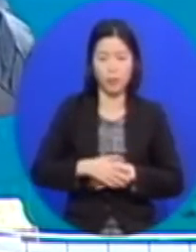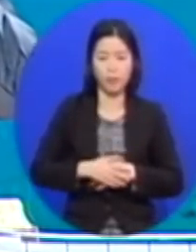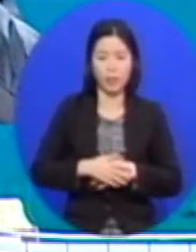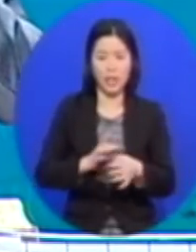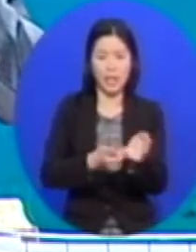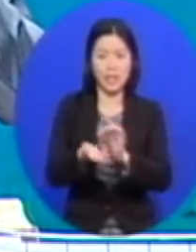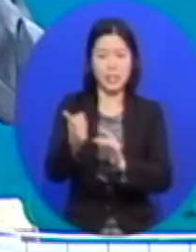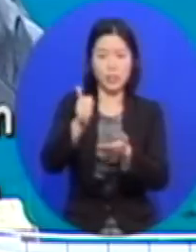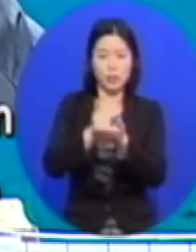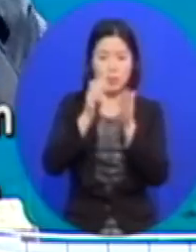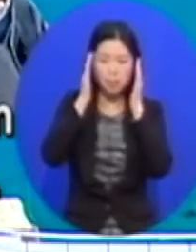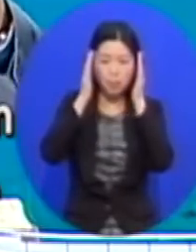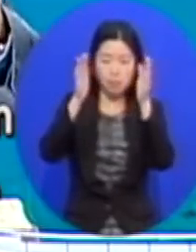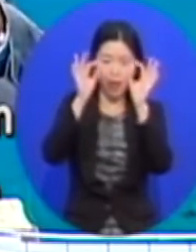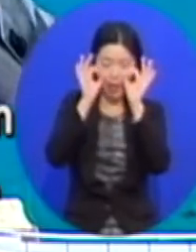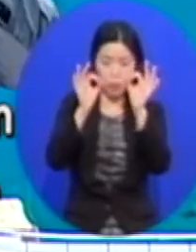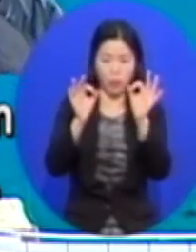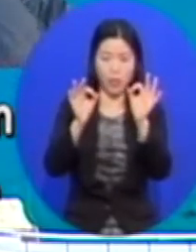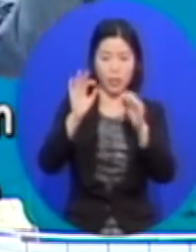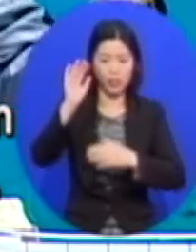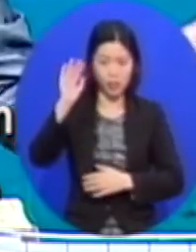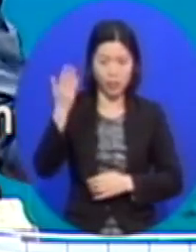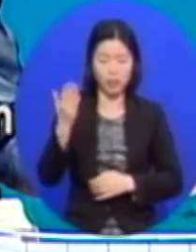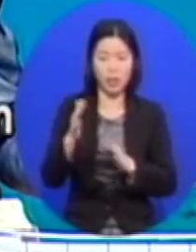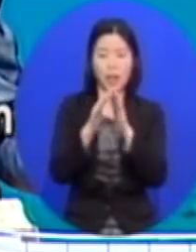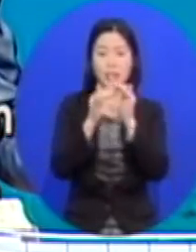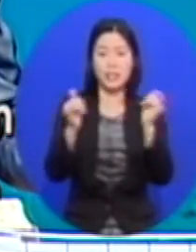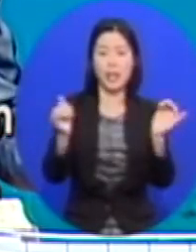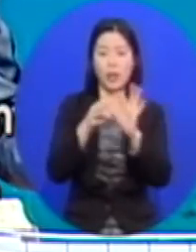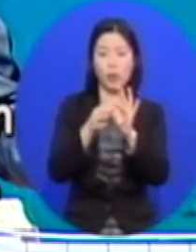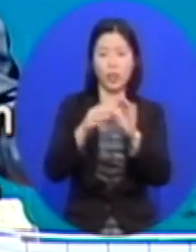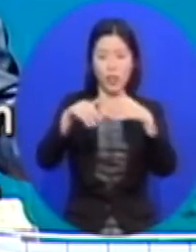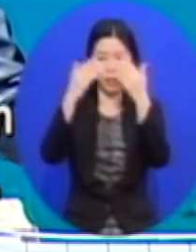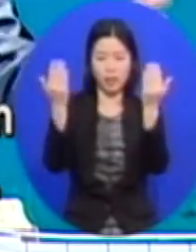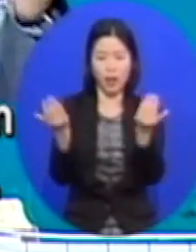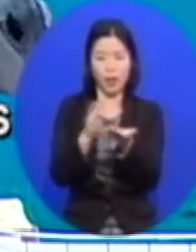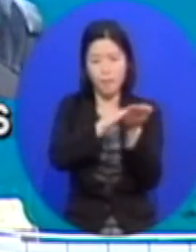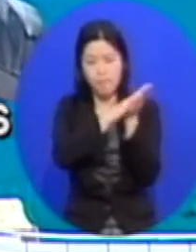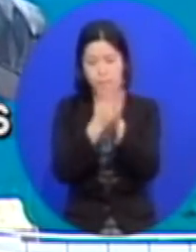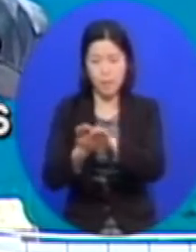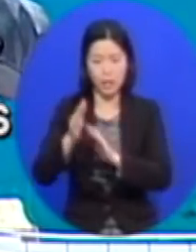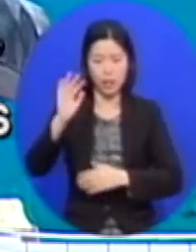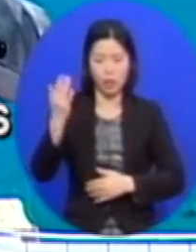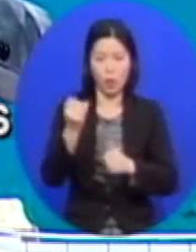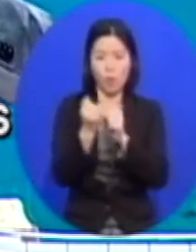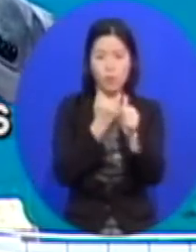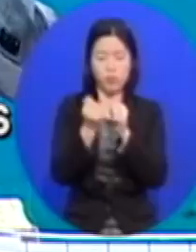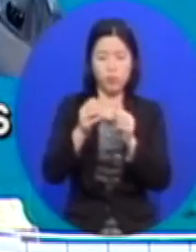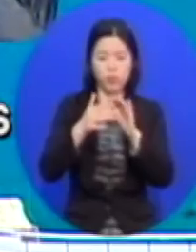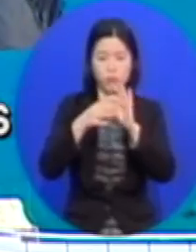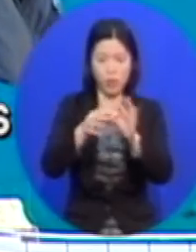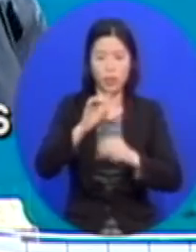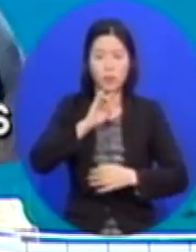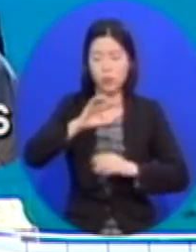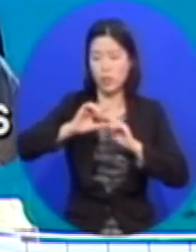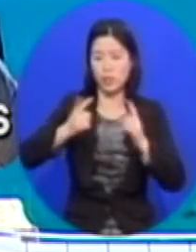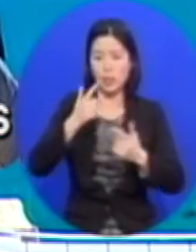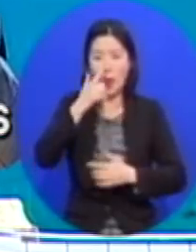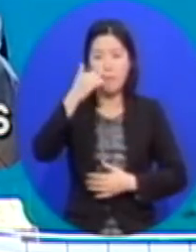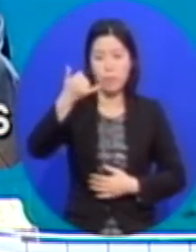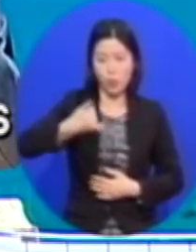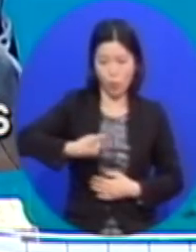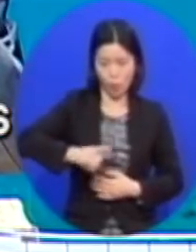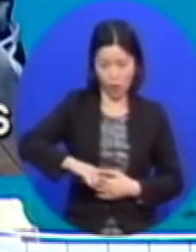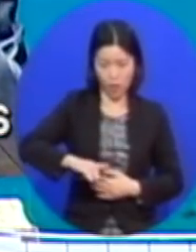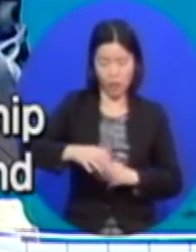되니까 사람과의 관계가 다 바뀌어 버리는 거예요 부부 관계 뿐만 아니고 부모 자녀 관계 도